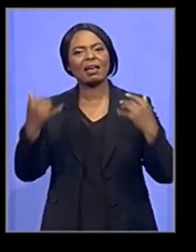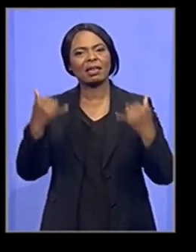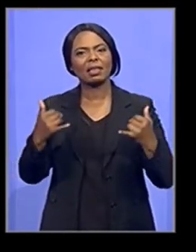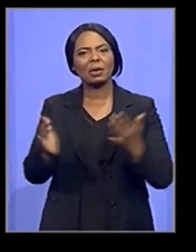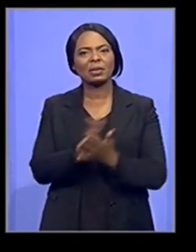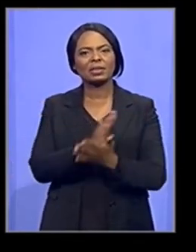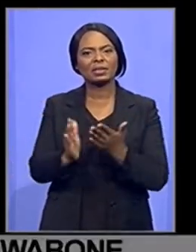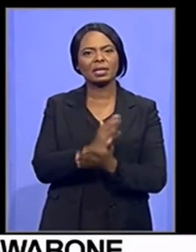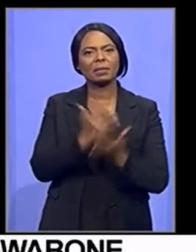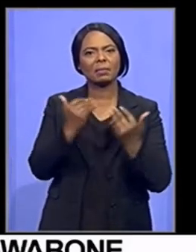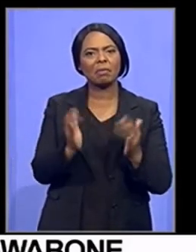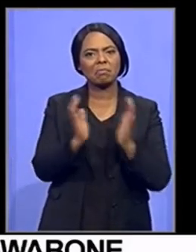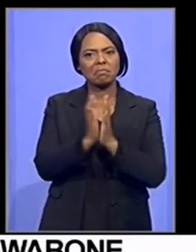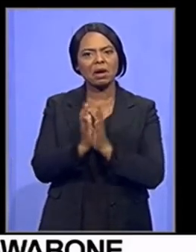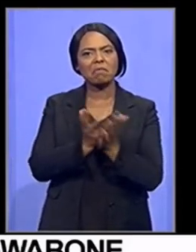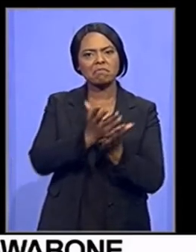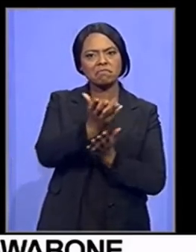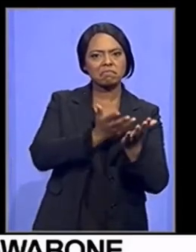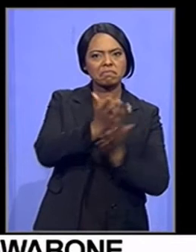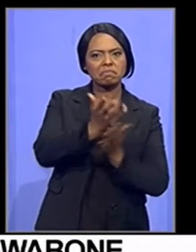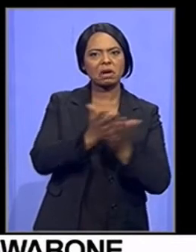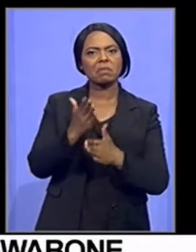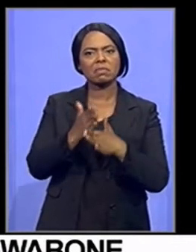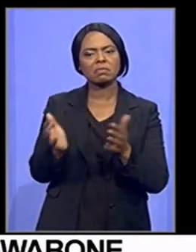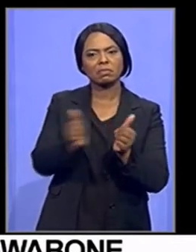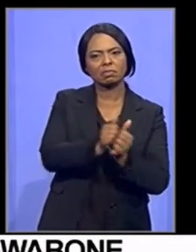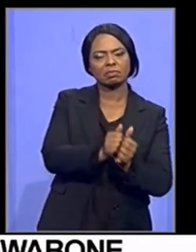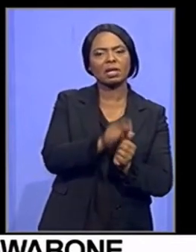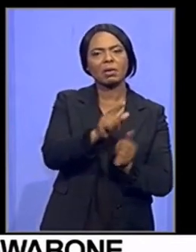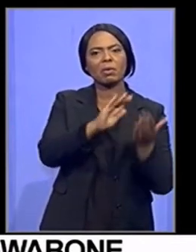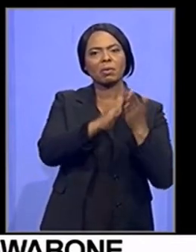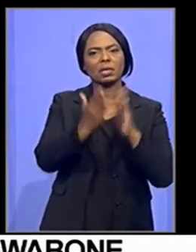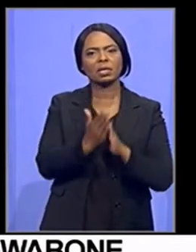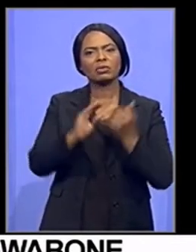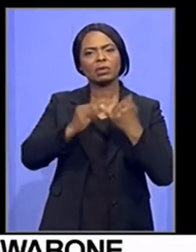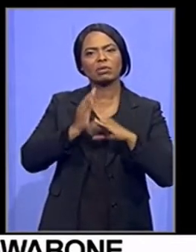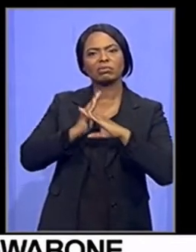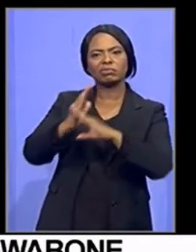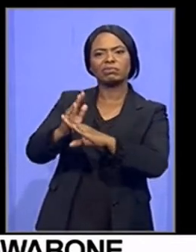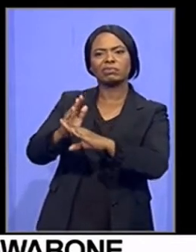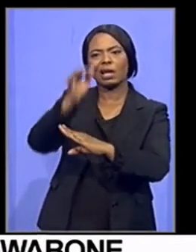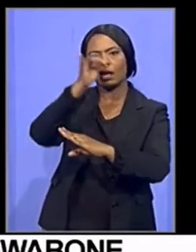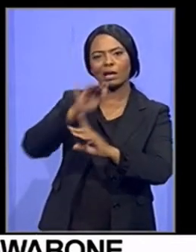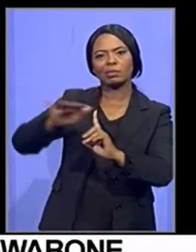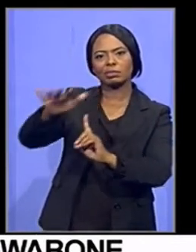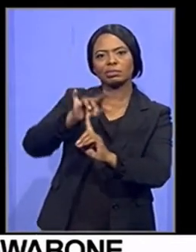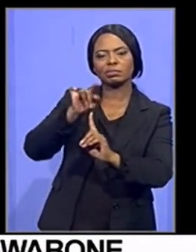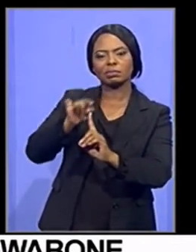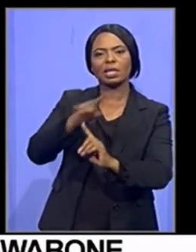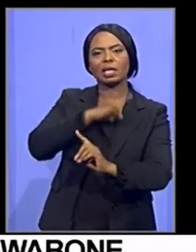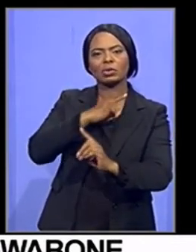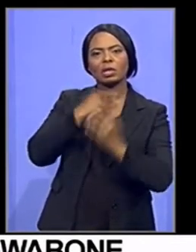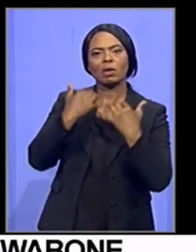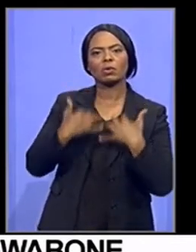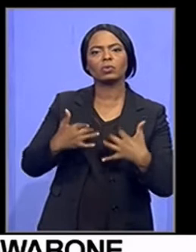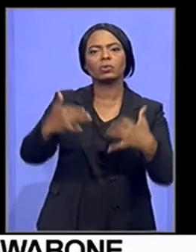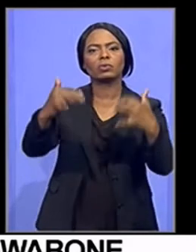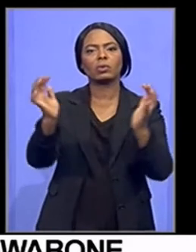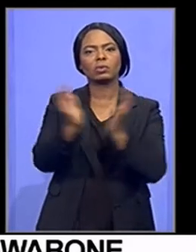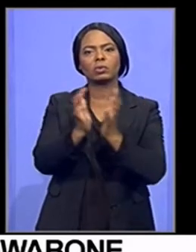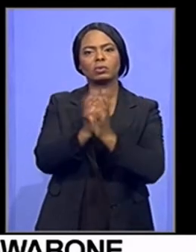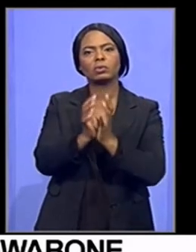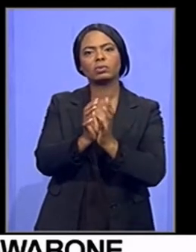a tshwaraganetsweng le go dirisana le baagi le go tsaya magato a go thibela bosenyi. Ke sone se go biditsweng pitso e mo Ngaka Modiri Molema